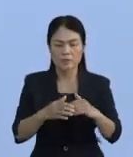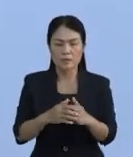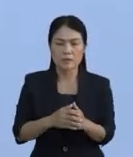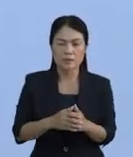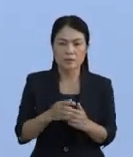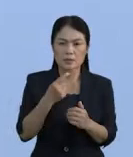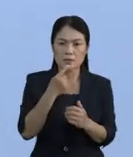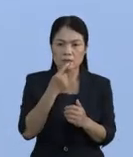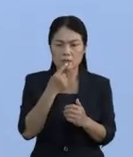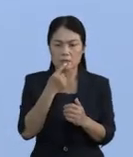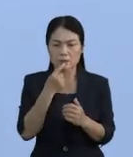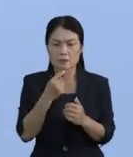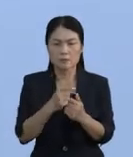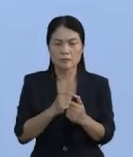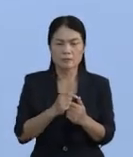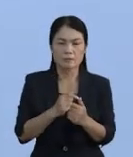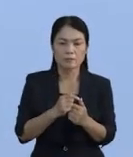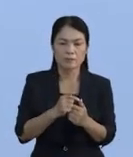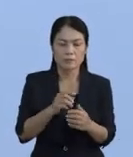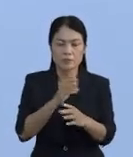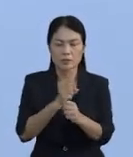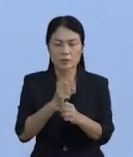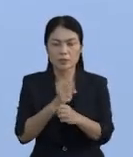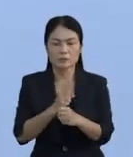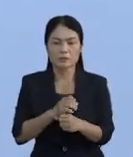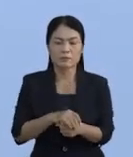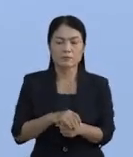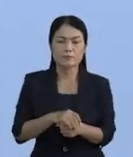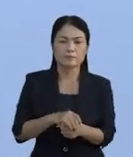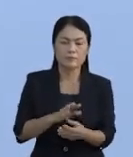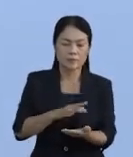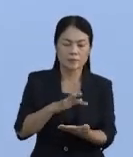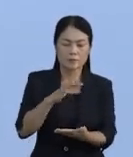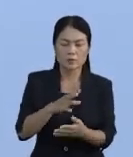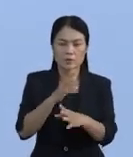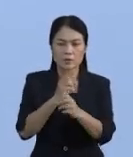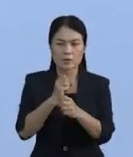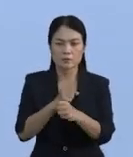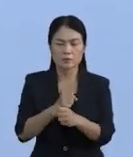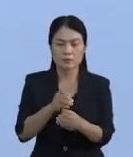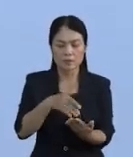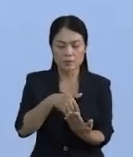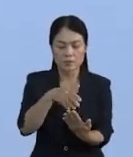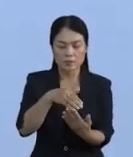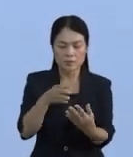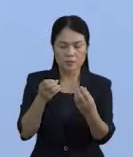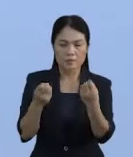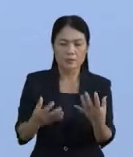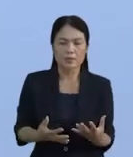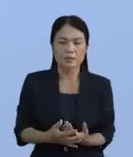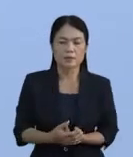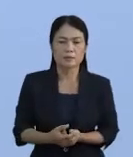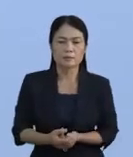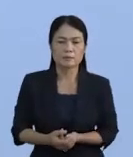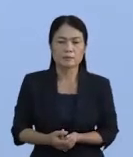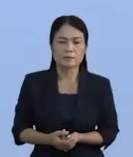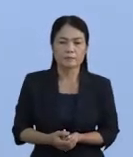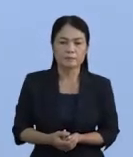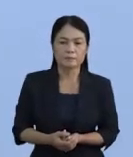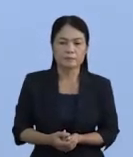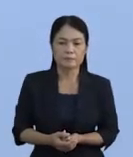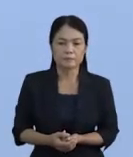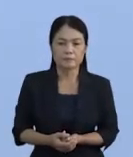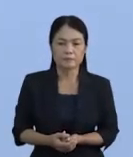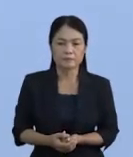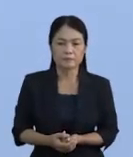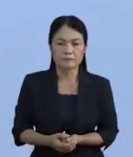bương này rồi có bỏ từ cầu và dừng phát ở lấy được cụ phát và mán cốn dừng mơ và dừng mơ mập